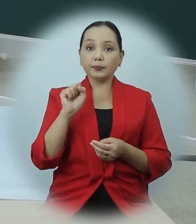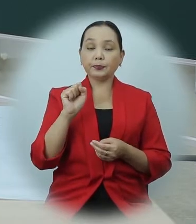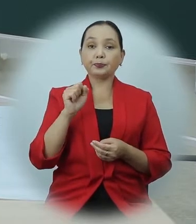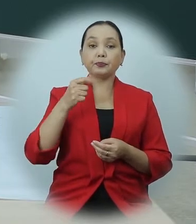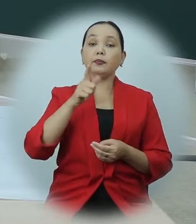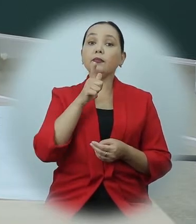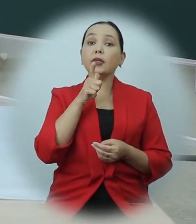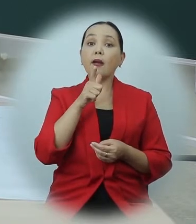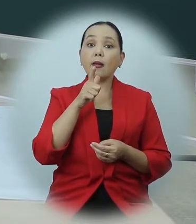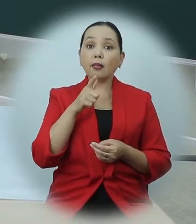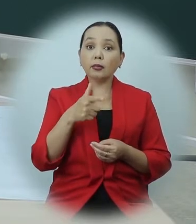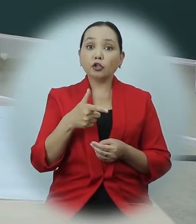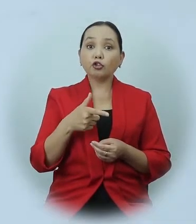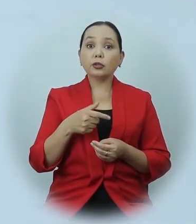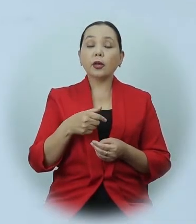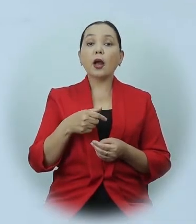карандаш,